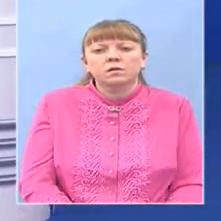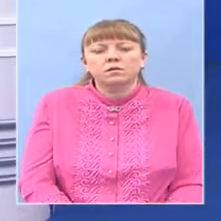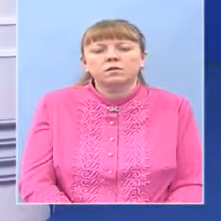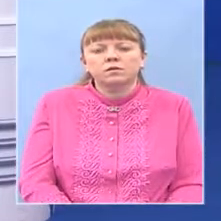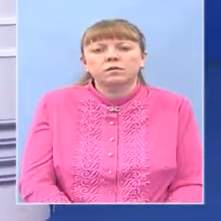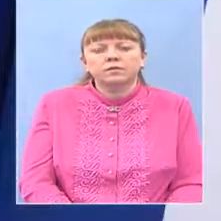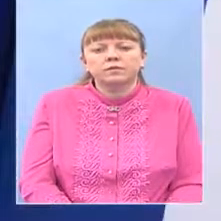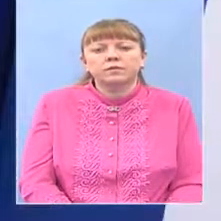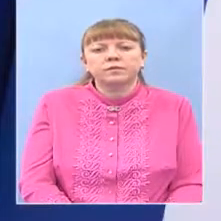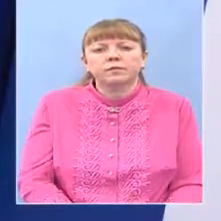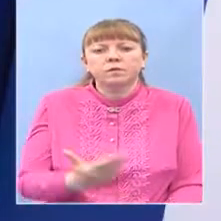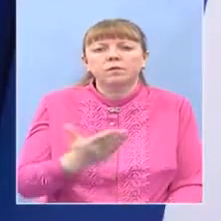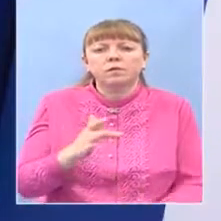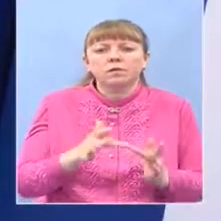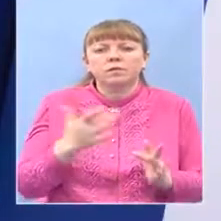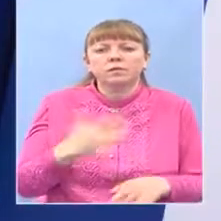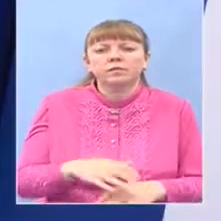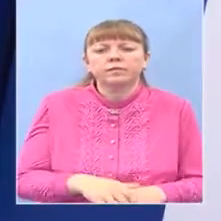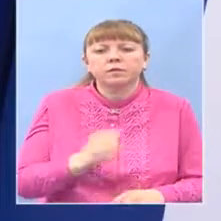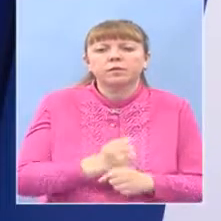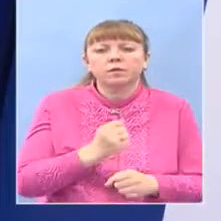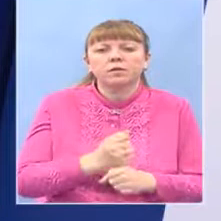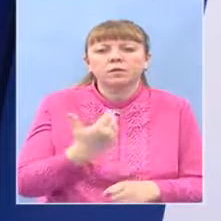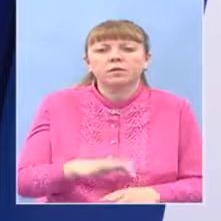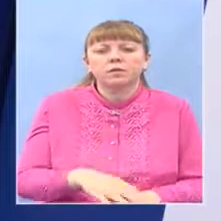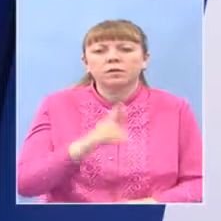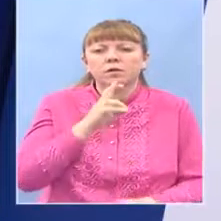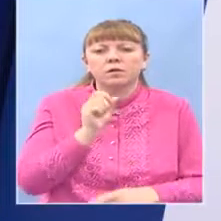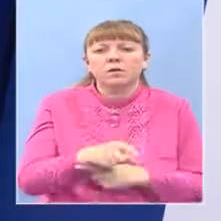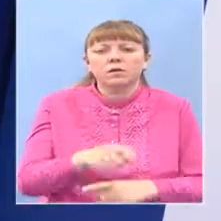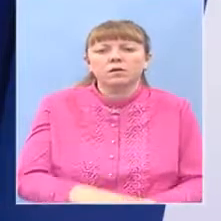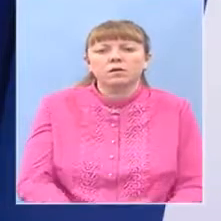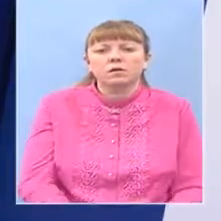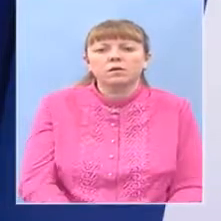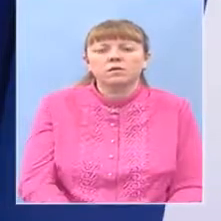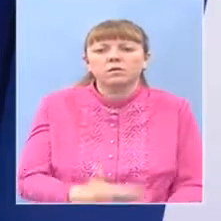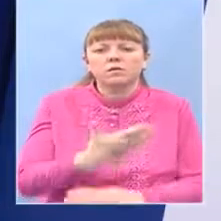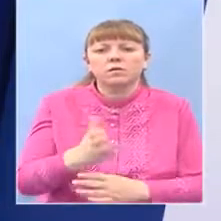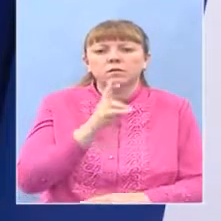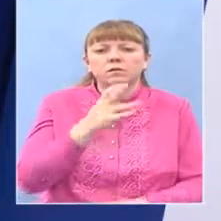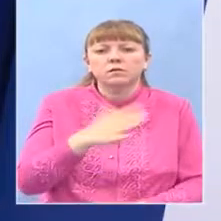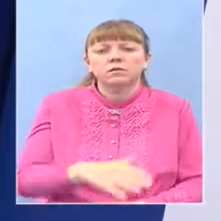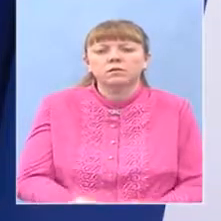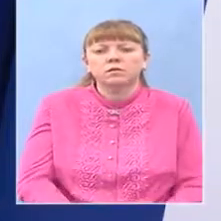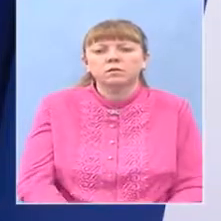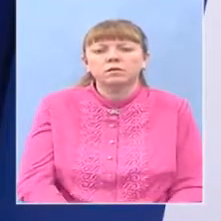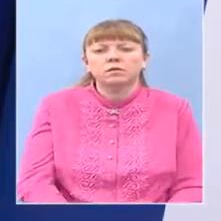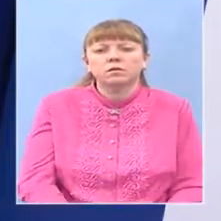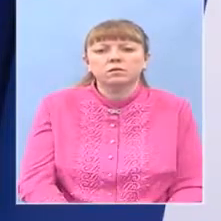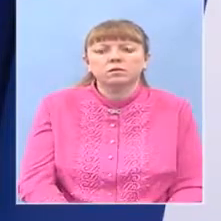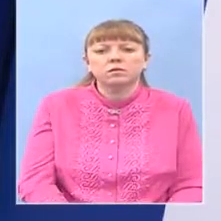что все-таки это через портал реализуется mm-hmm. же госзаказ, ну, как бы mm-hmm. открытый государственный портал, где имеет право участвовать